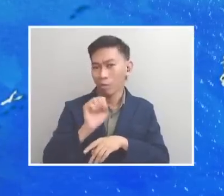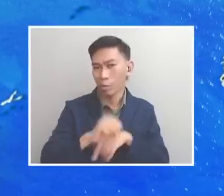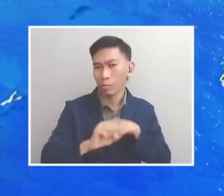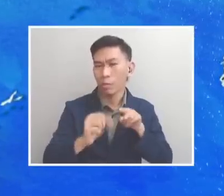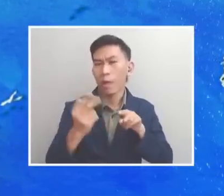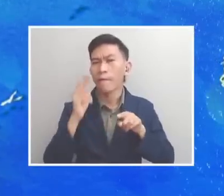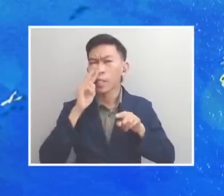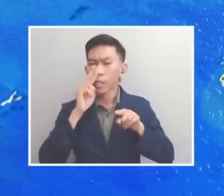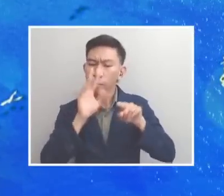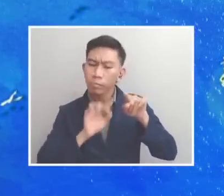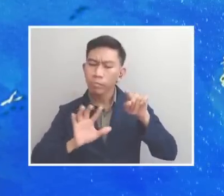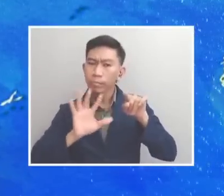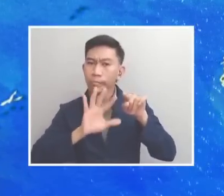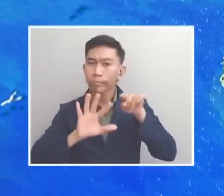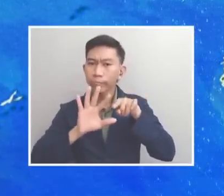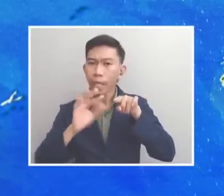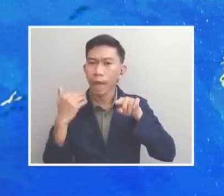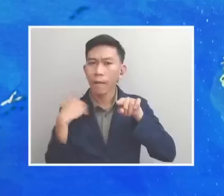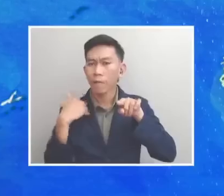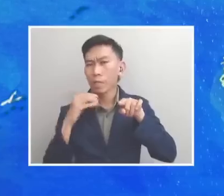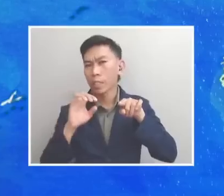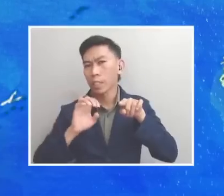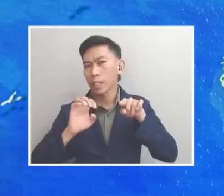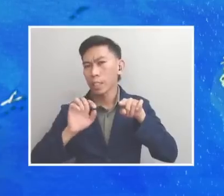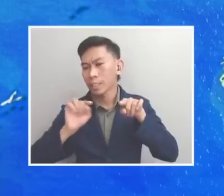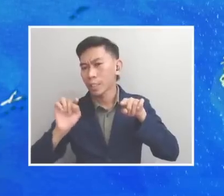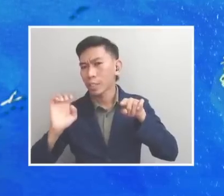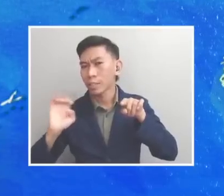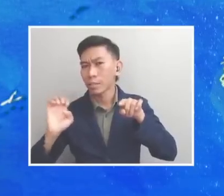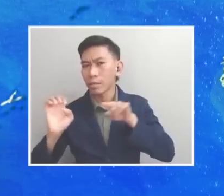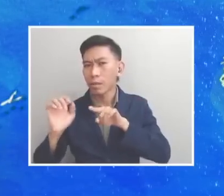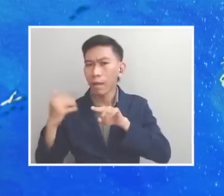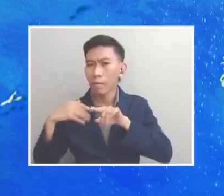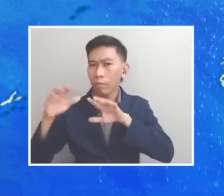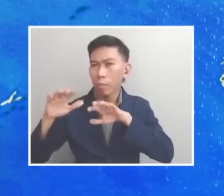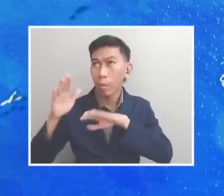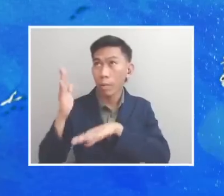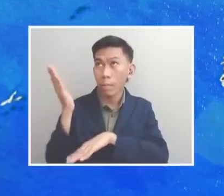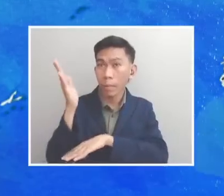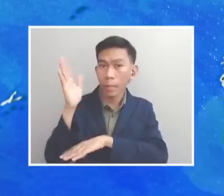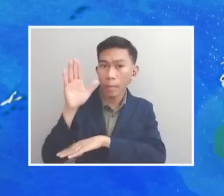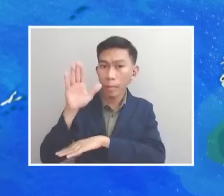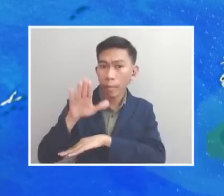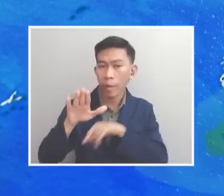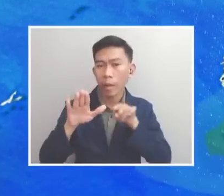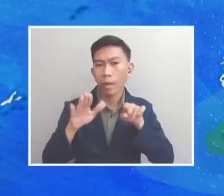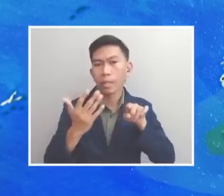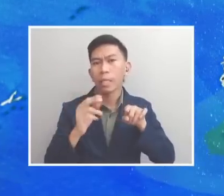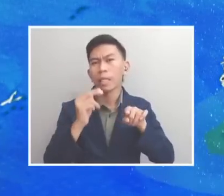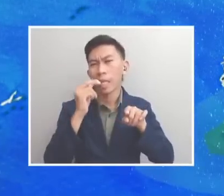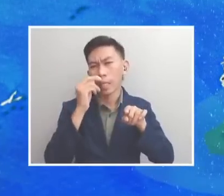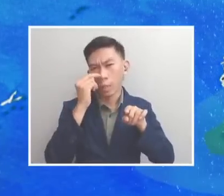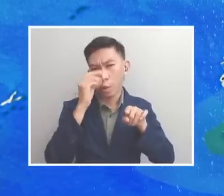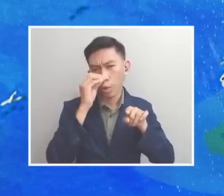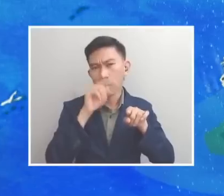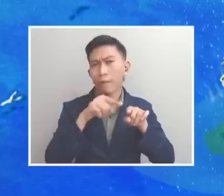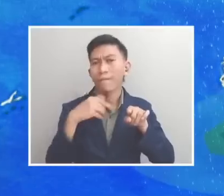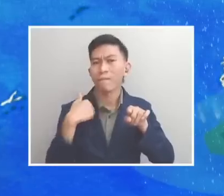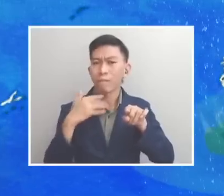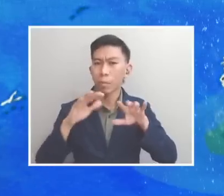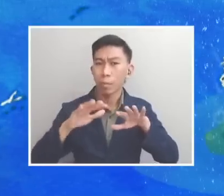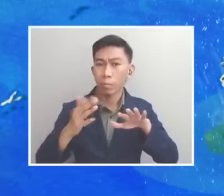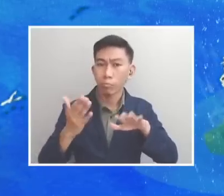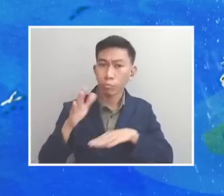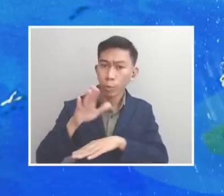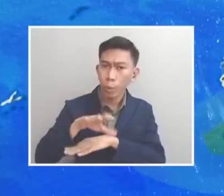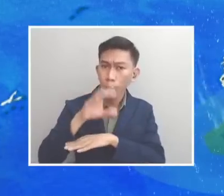sa Eastern Visayas at maging sa Negros Island. Magpapatuloy ang mga pag-ulang ito hanggang hapon at meron na ring pag-ulan sa Cebu